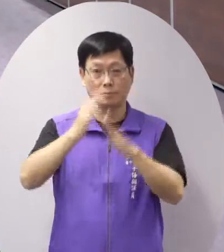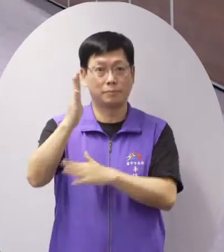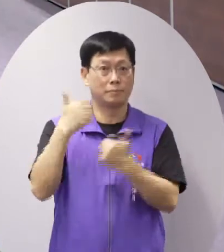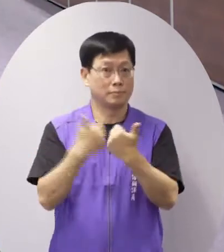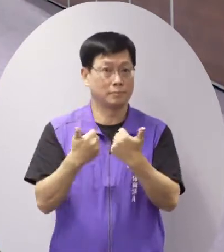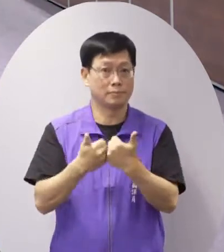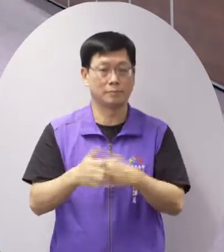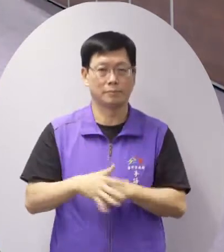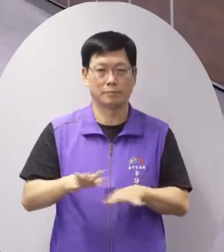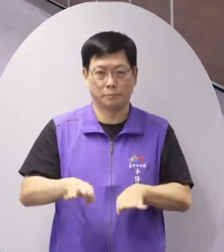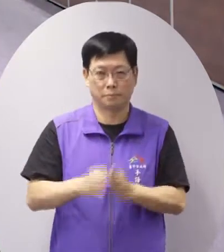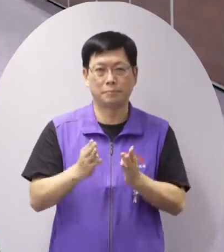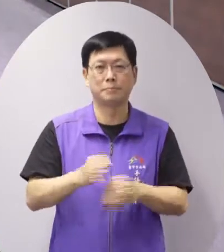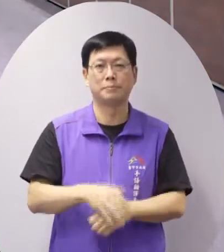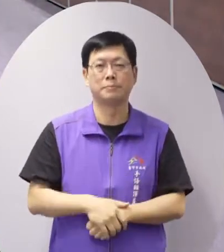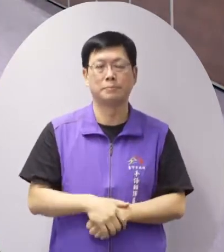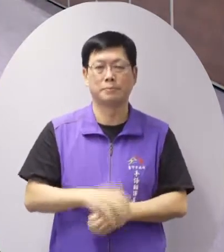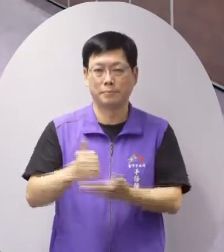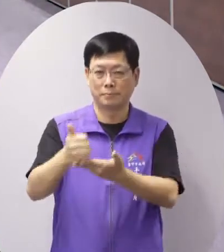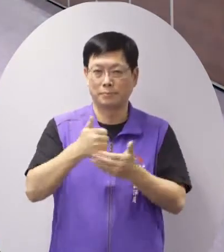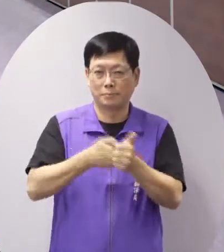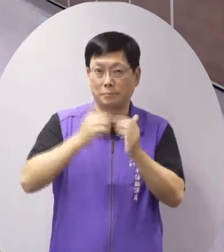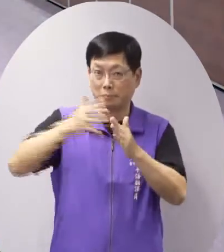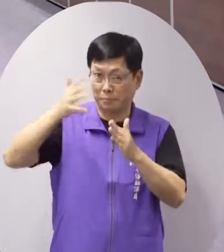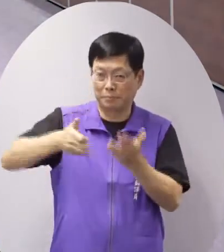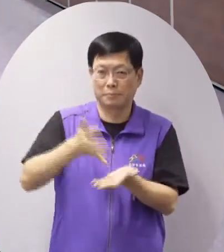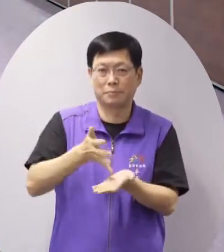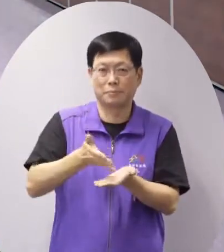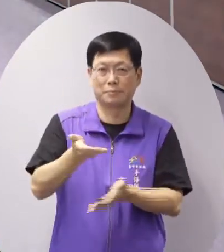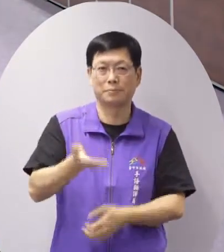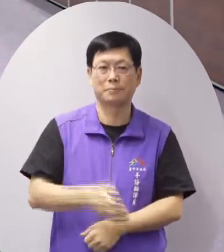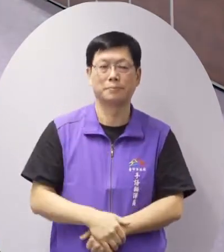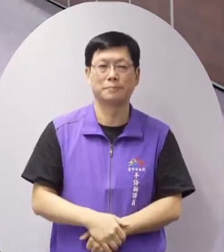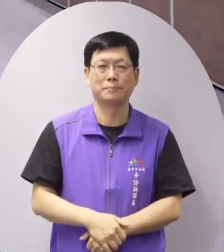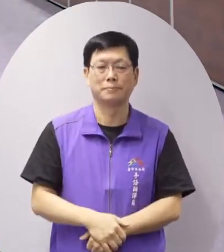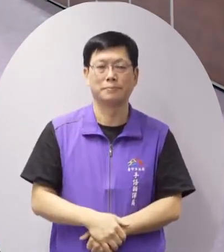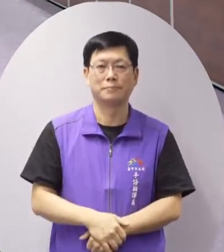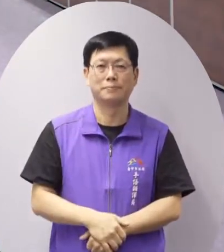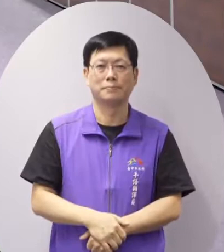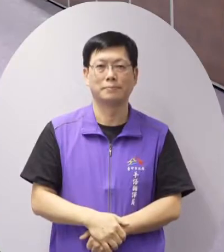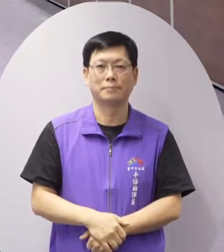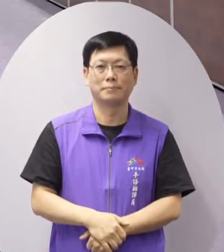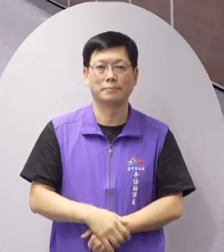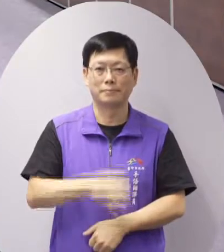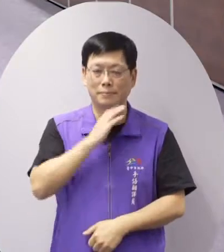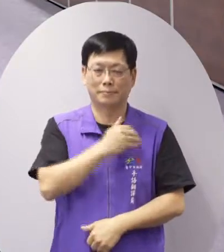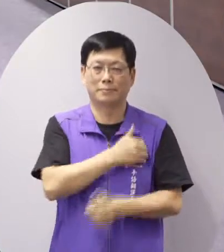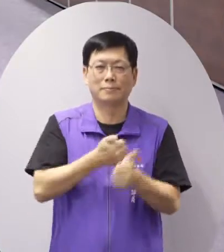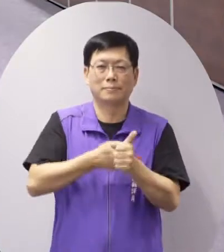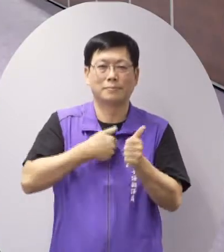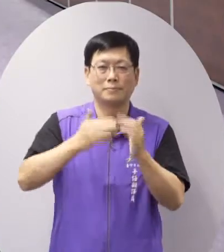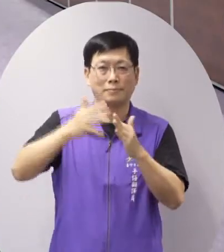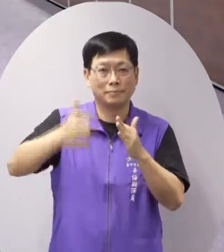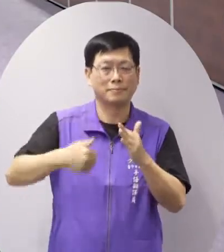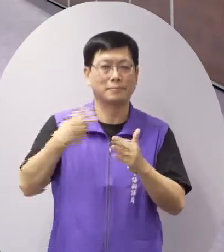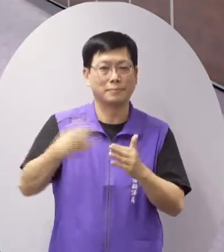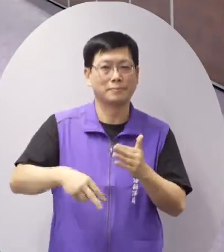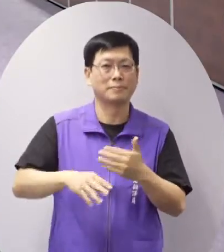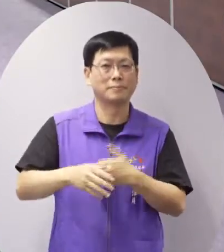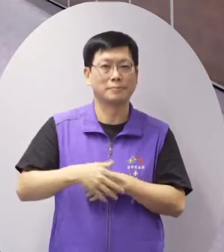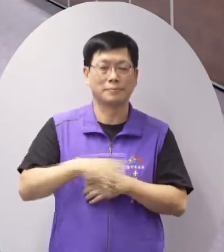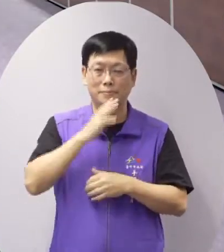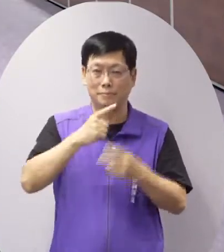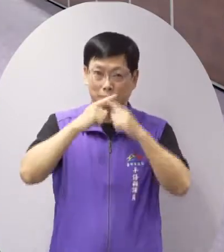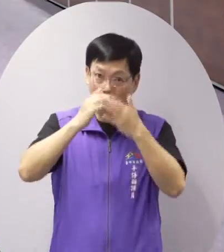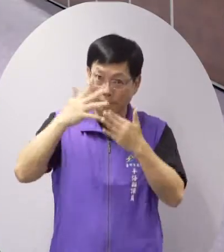政会议开始，恭请副市长致辞。 好，陈副市长，还有各位，陈副秘